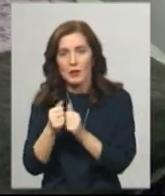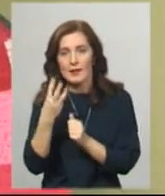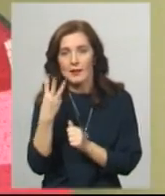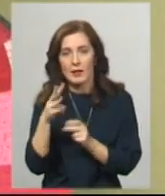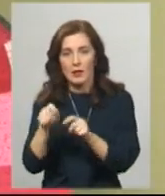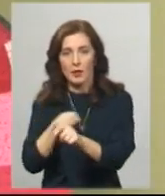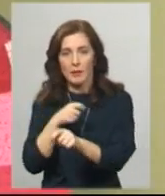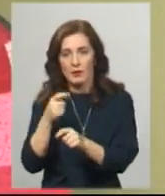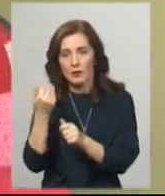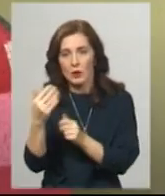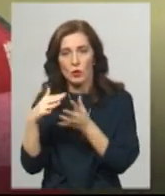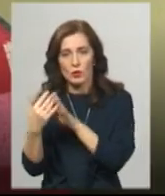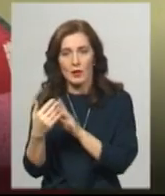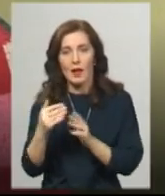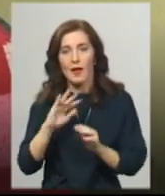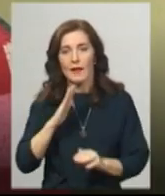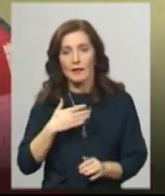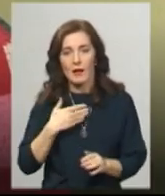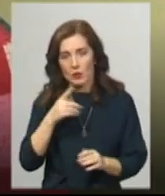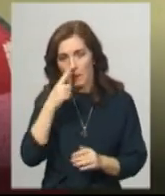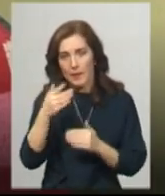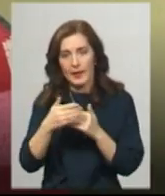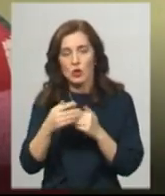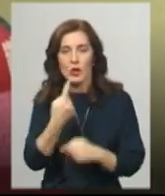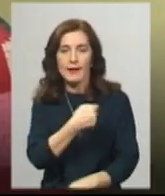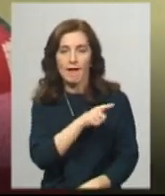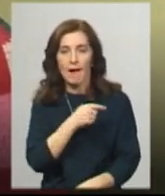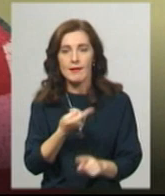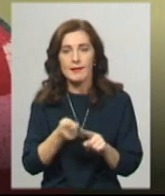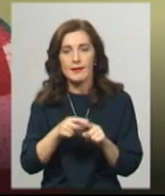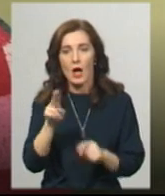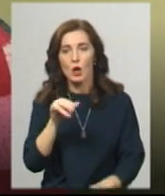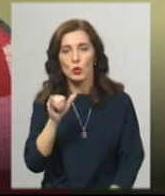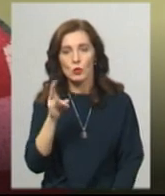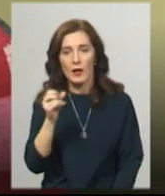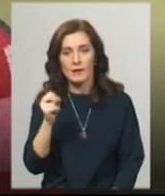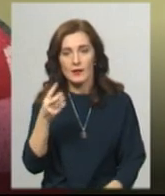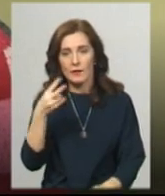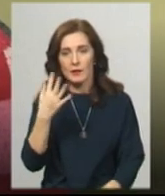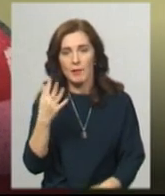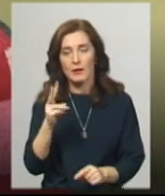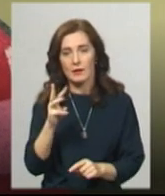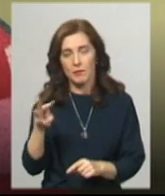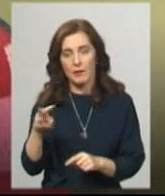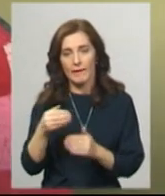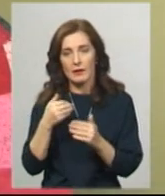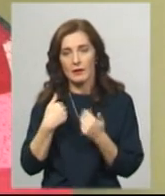їхнього села. Наша найближча лікарня – це Донаївці, це за 25 кілометрів від нашого села.